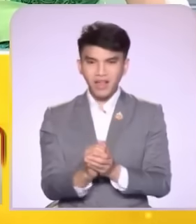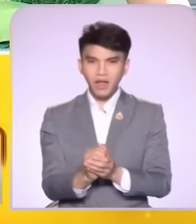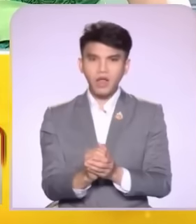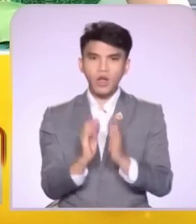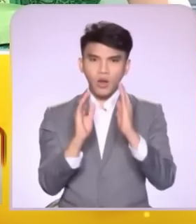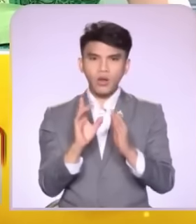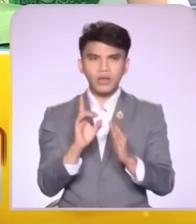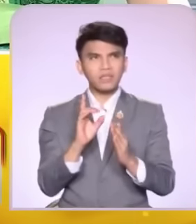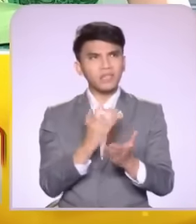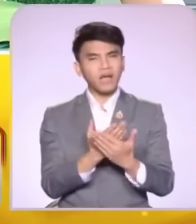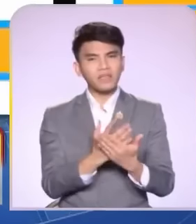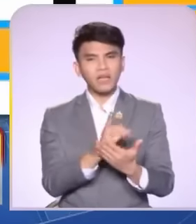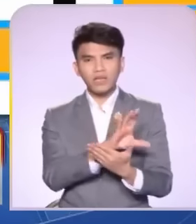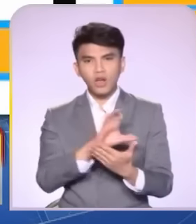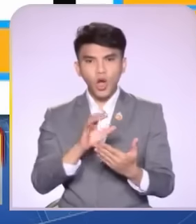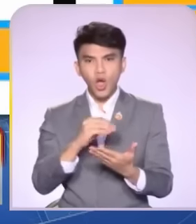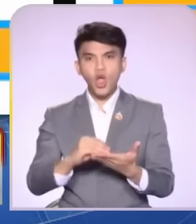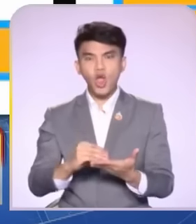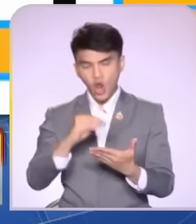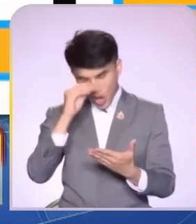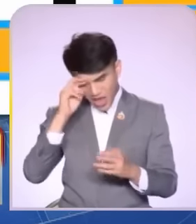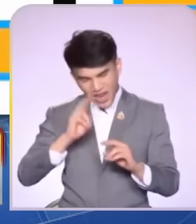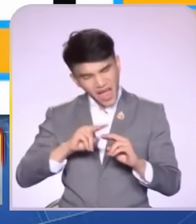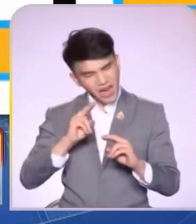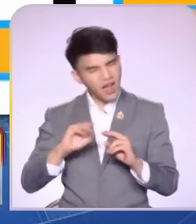ร้อยอ่ะเออไปเรียนบอกแล้วพี่ก็ไปฟังเข